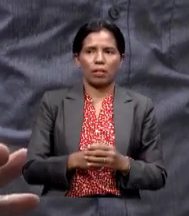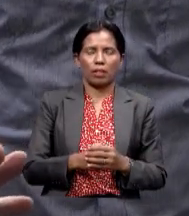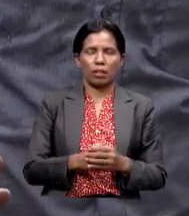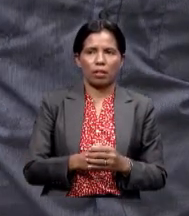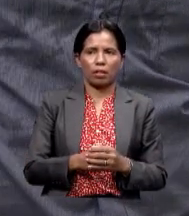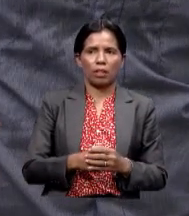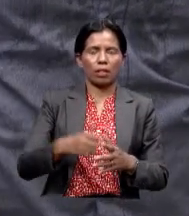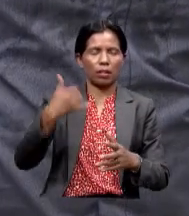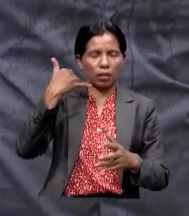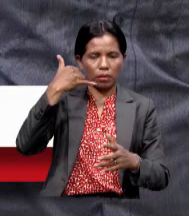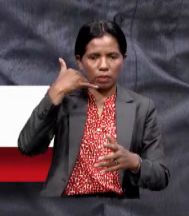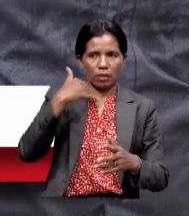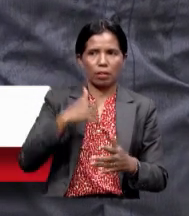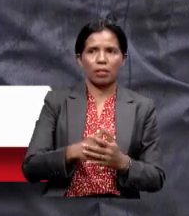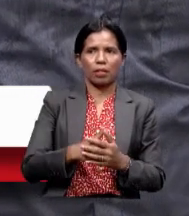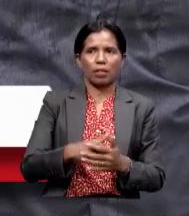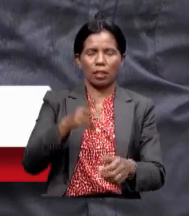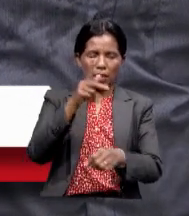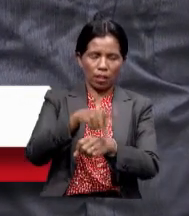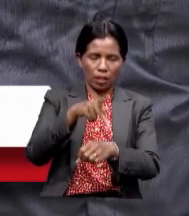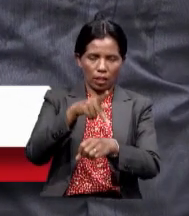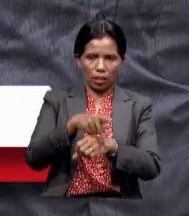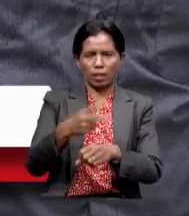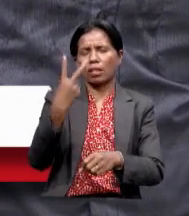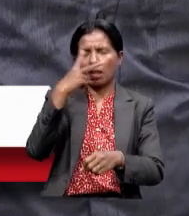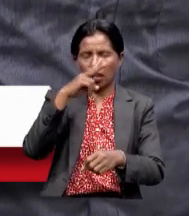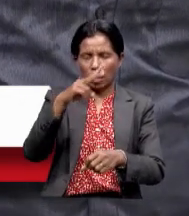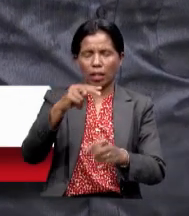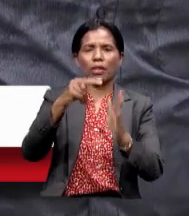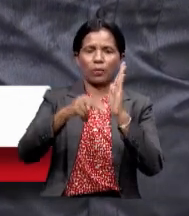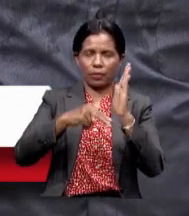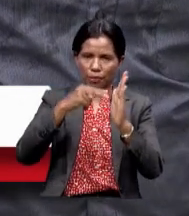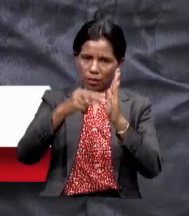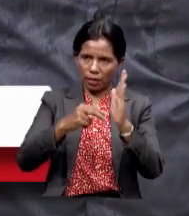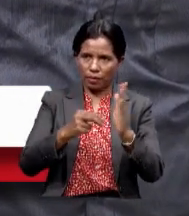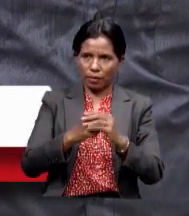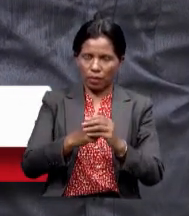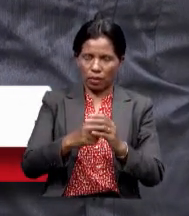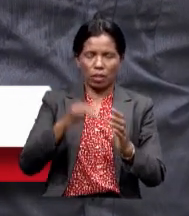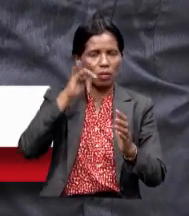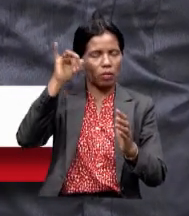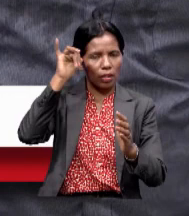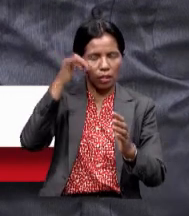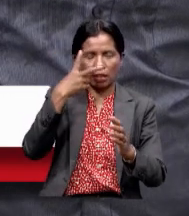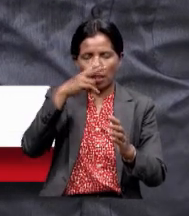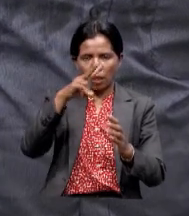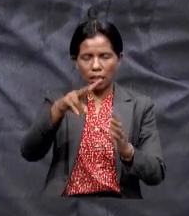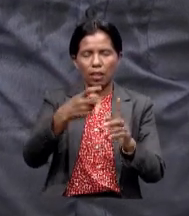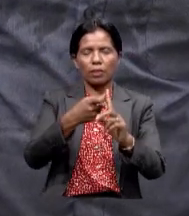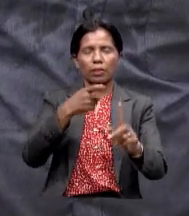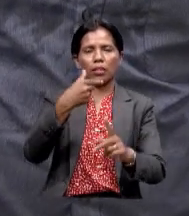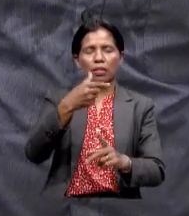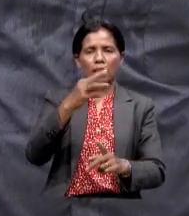foni. Pois nia kalakalan sempre akompanya notisia. Entau nia tang hori kalan nia akompanya si notisia zaman TV